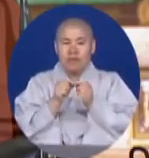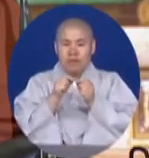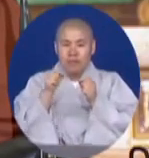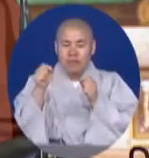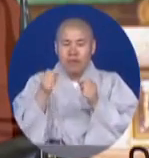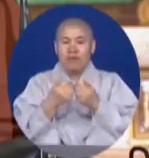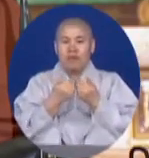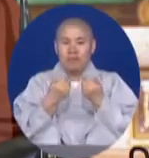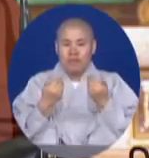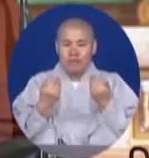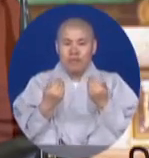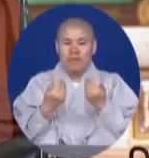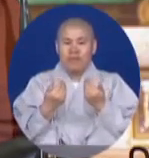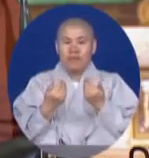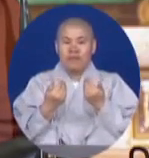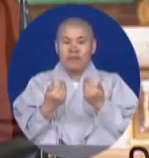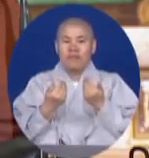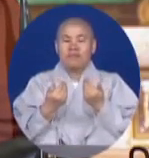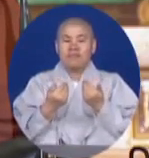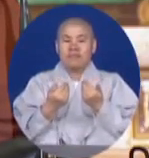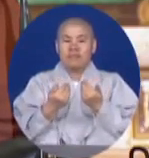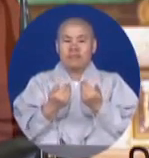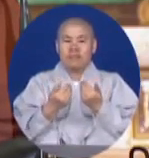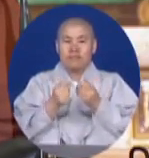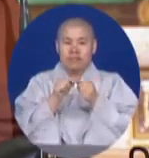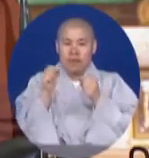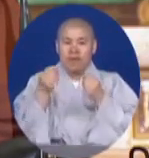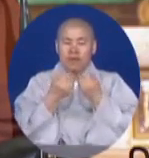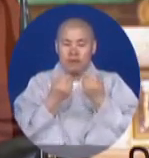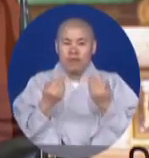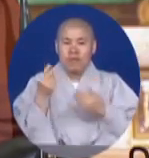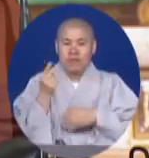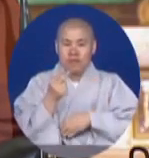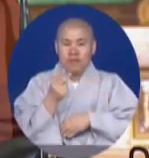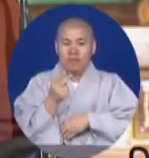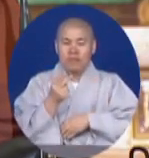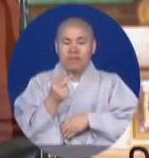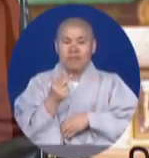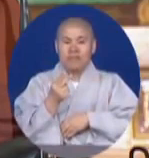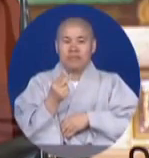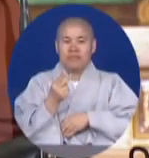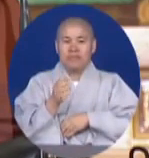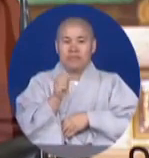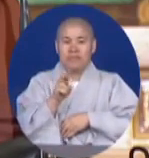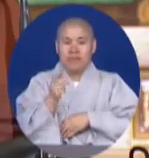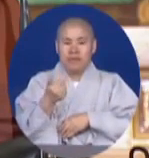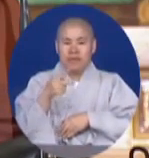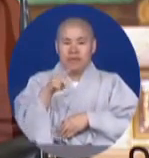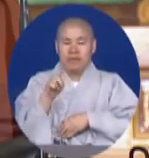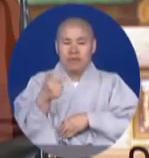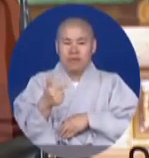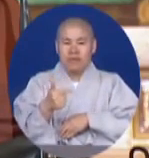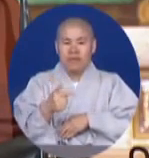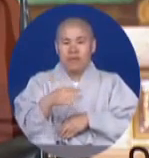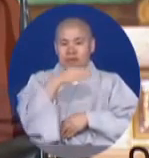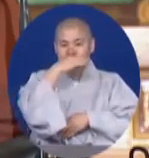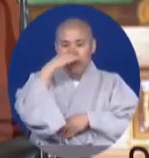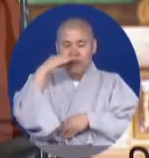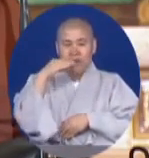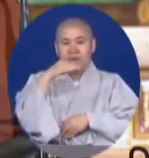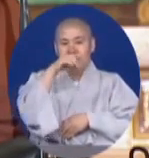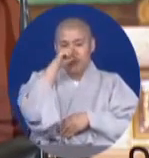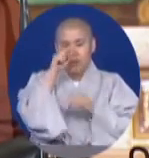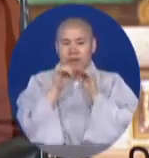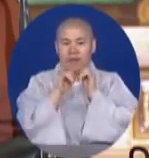멀은자 열리자 원리, 또 현선 어질고 착한 이는